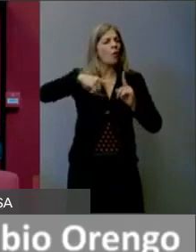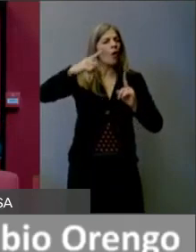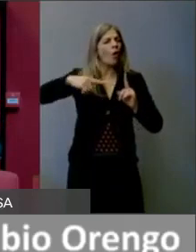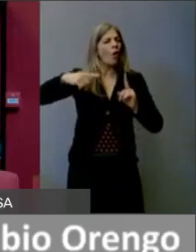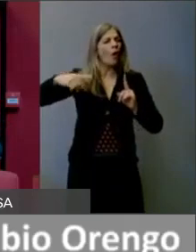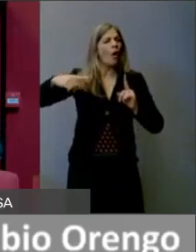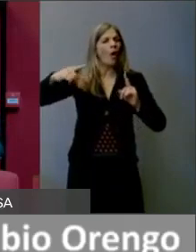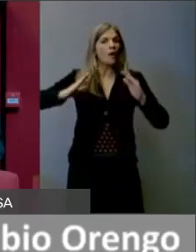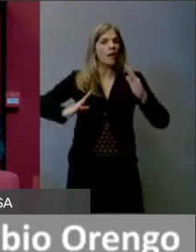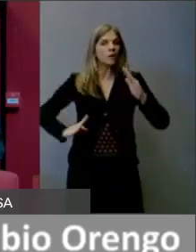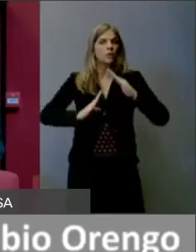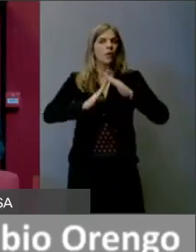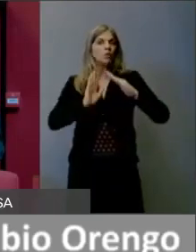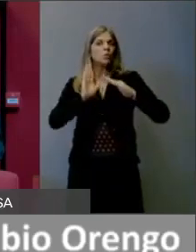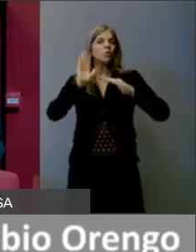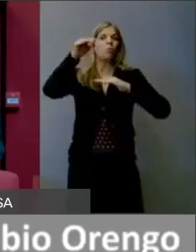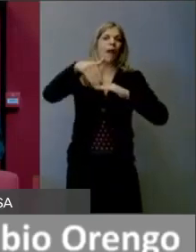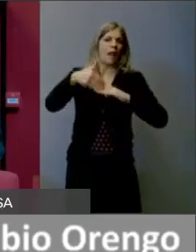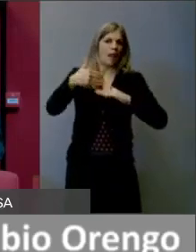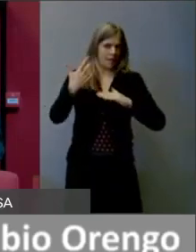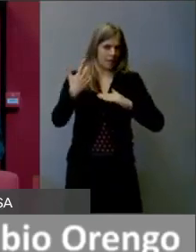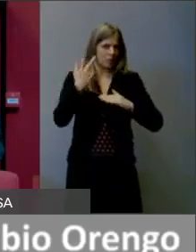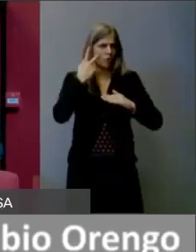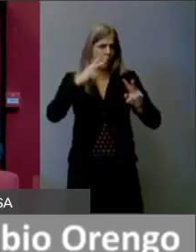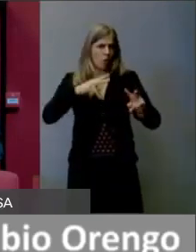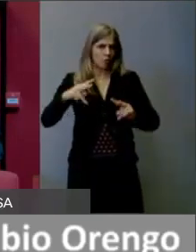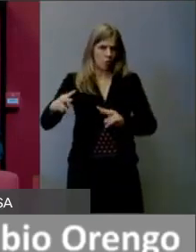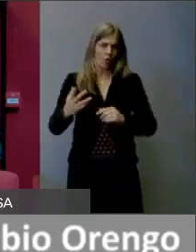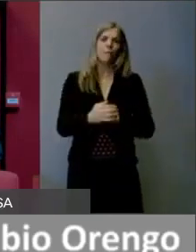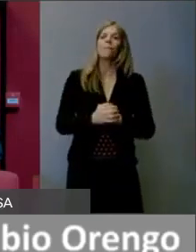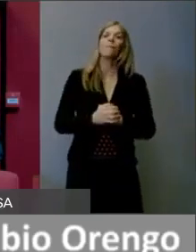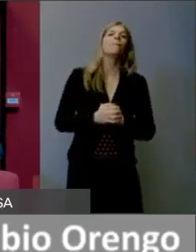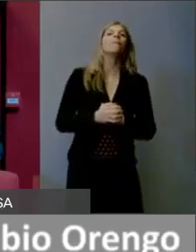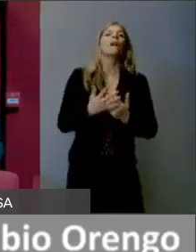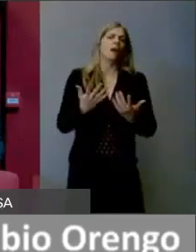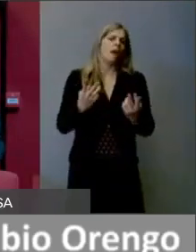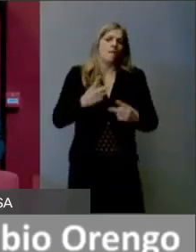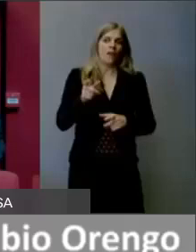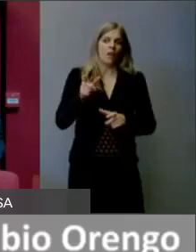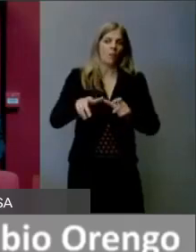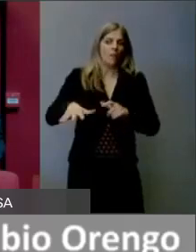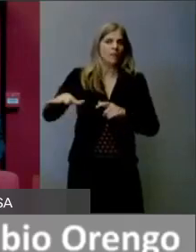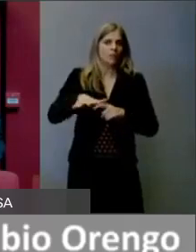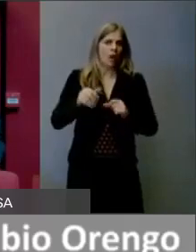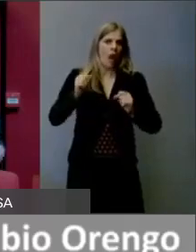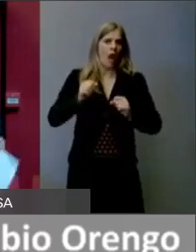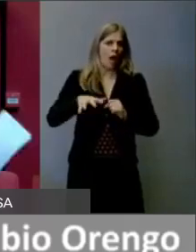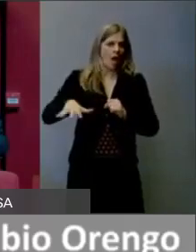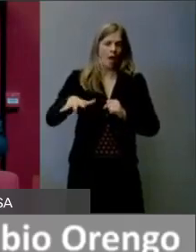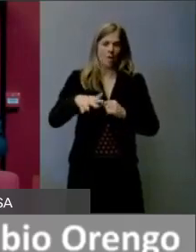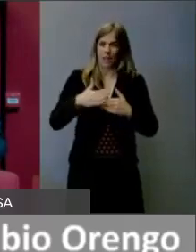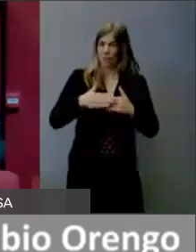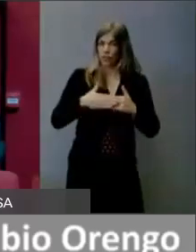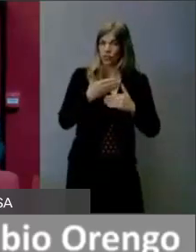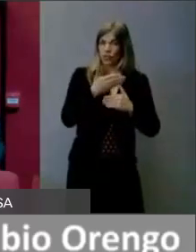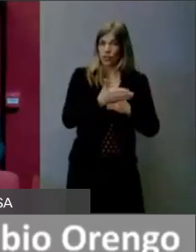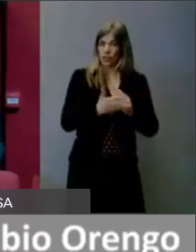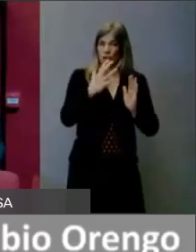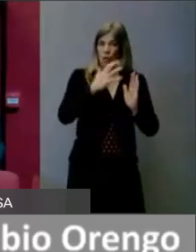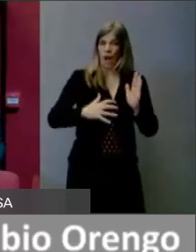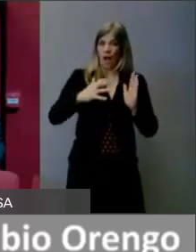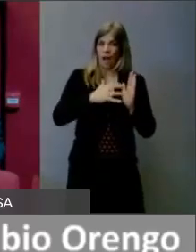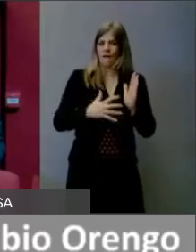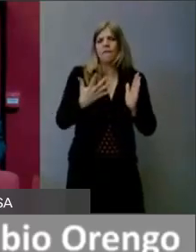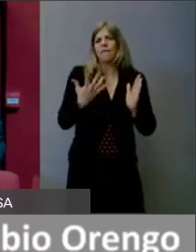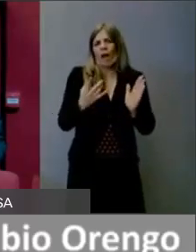dei limiti di legge. È un diritto di queste persone che vivono intorno alla